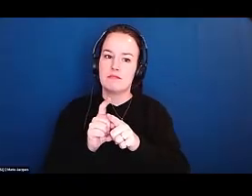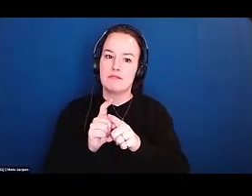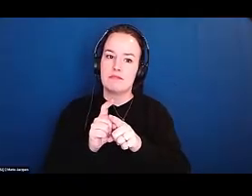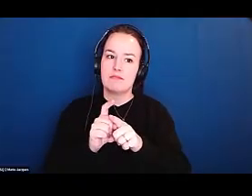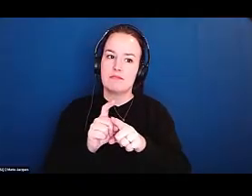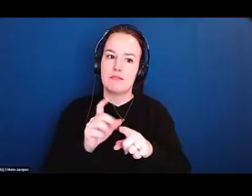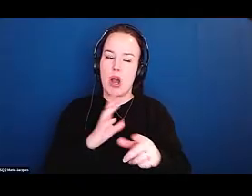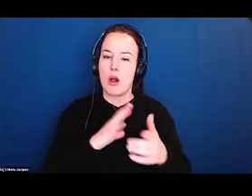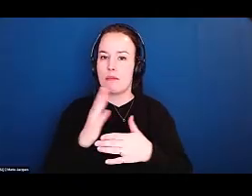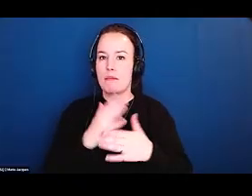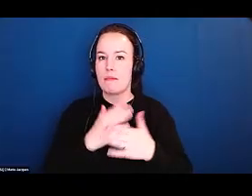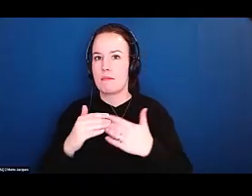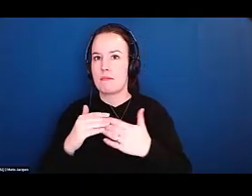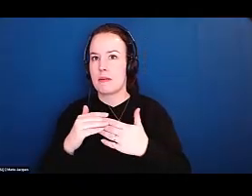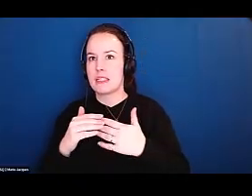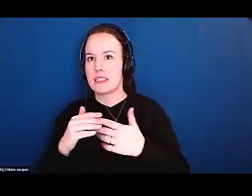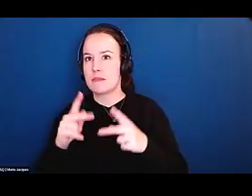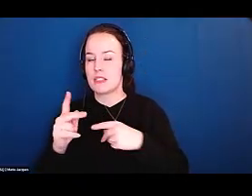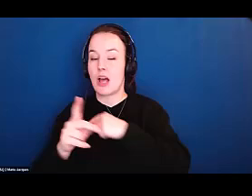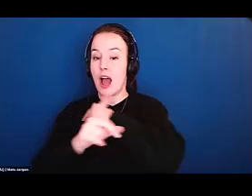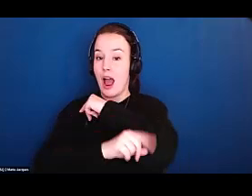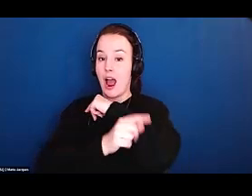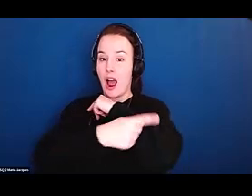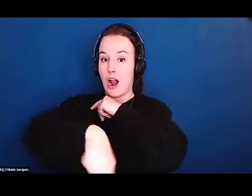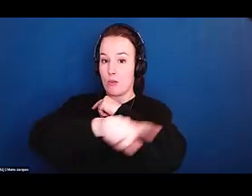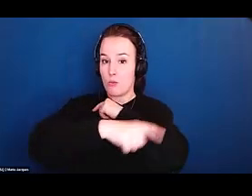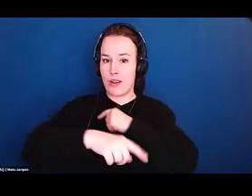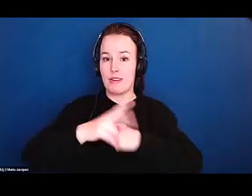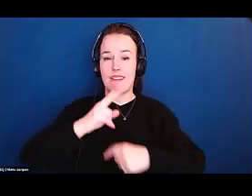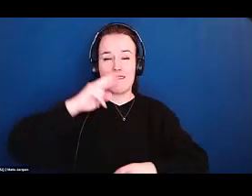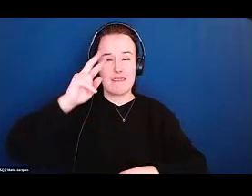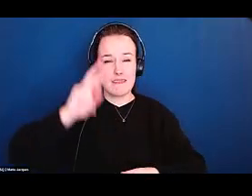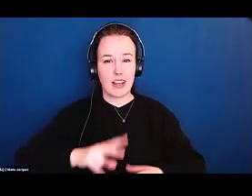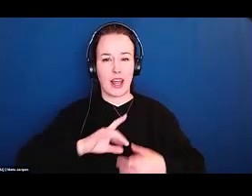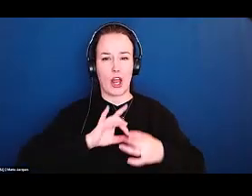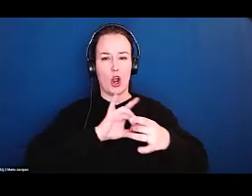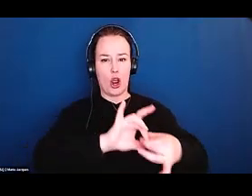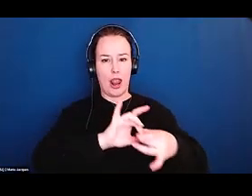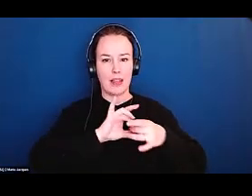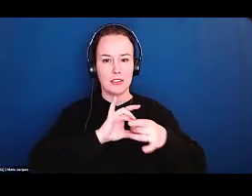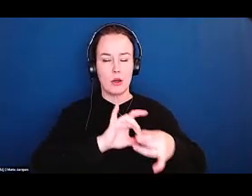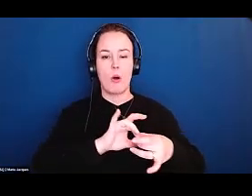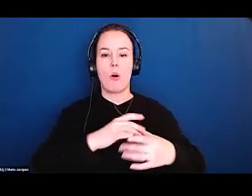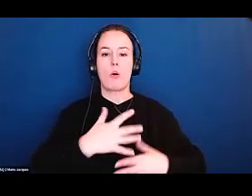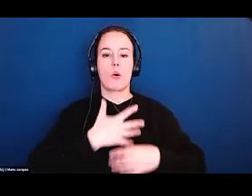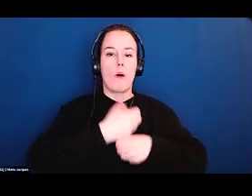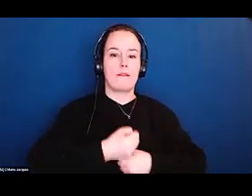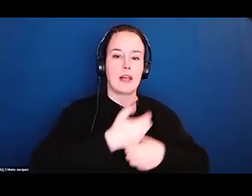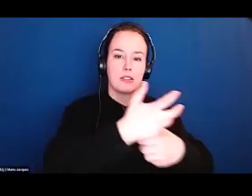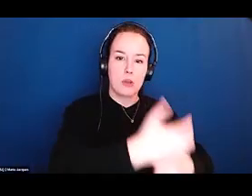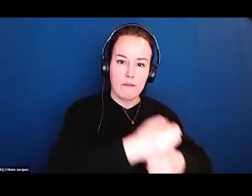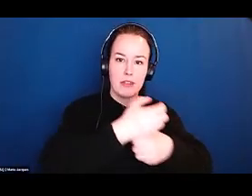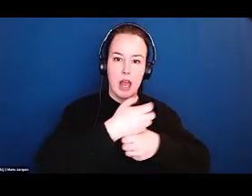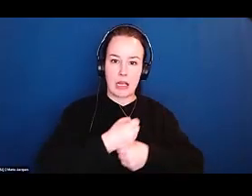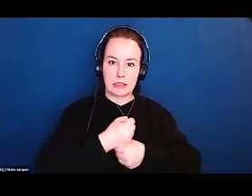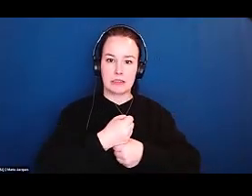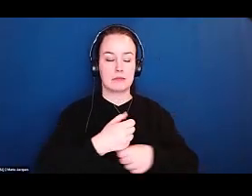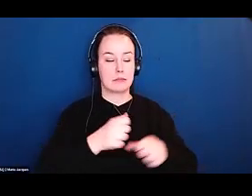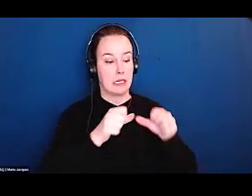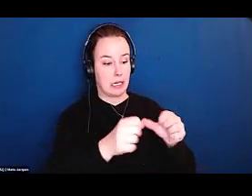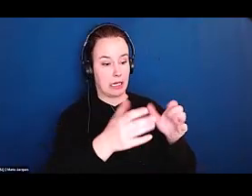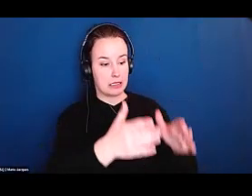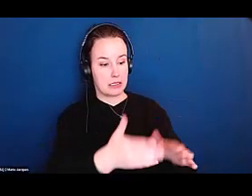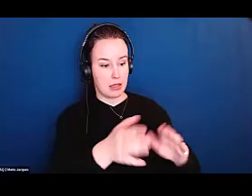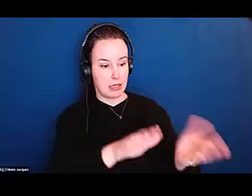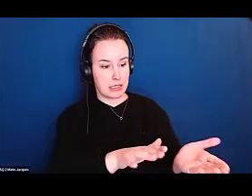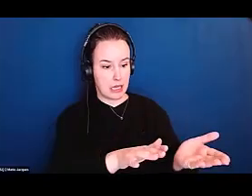habitudes. Notre personnel construit des vraies relations et construit la confiance et après les résidents